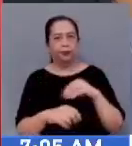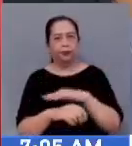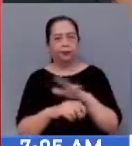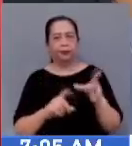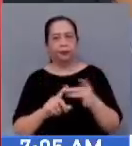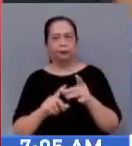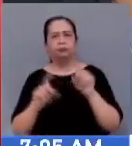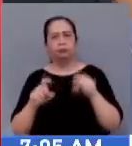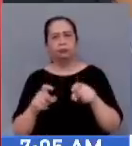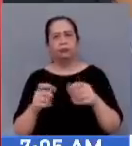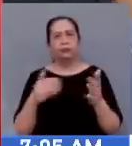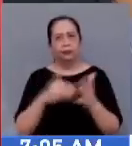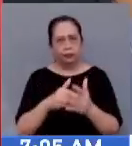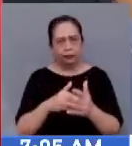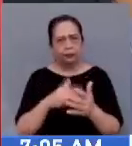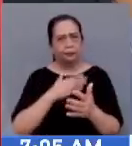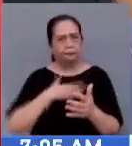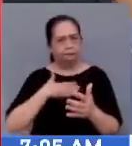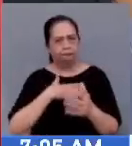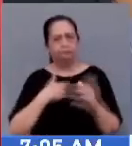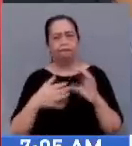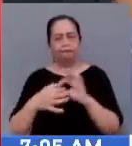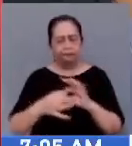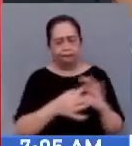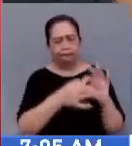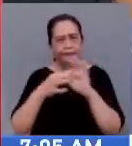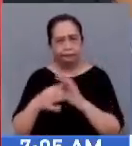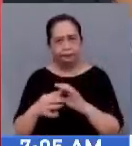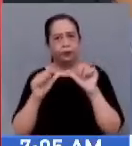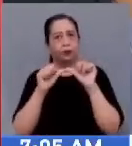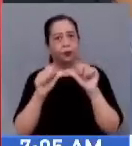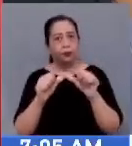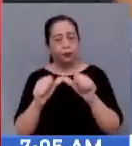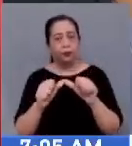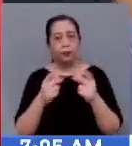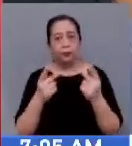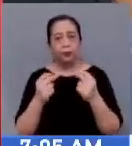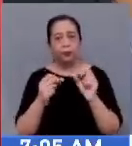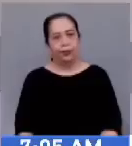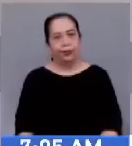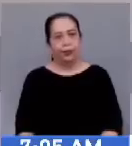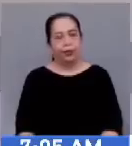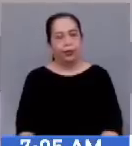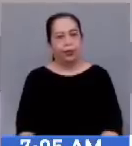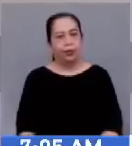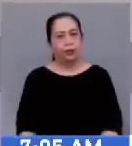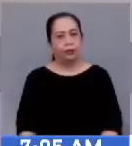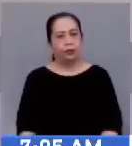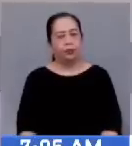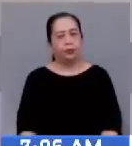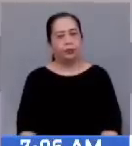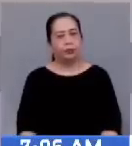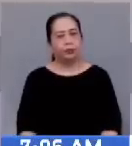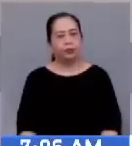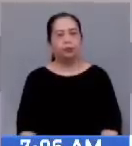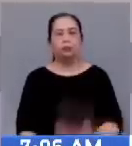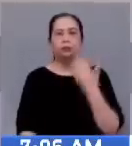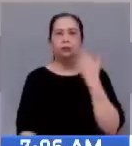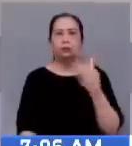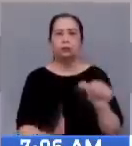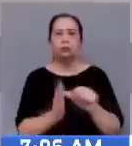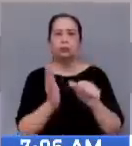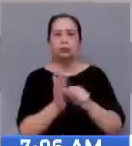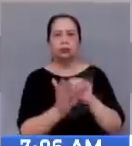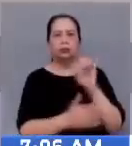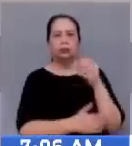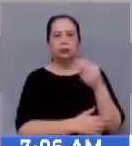uli ay nagkakaisa. Let us continue to practice the minimum public health standards. Pumanaw na si Attorney John Lilo, ang